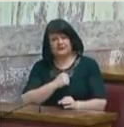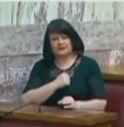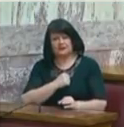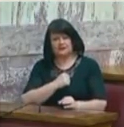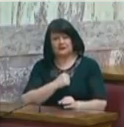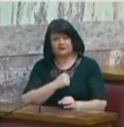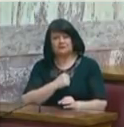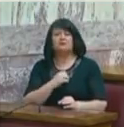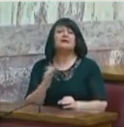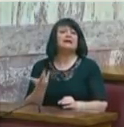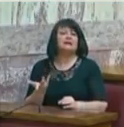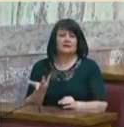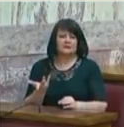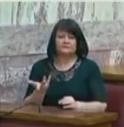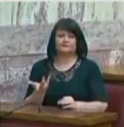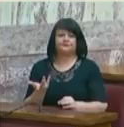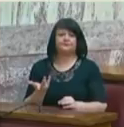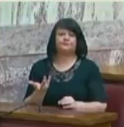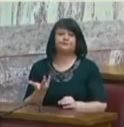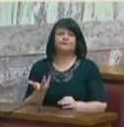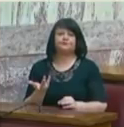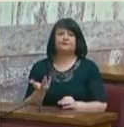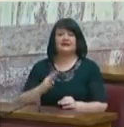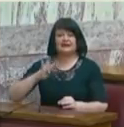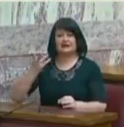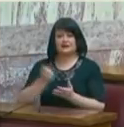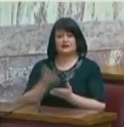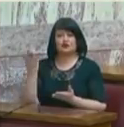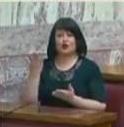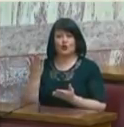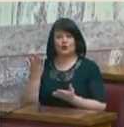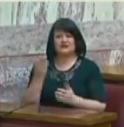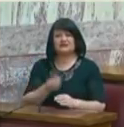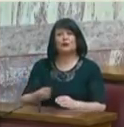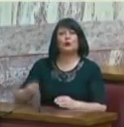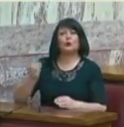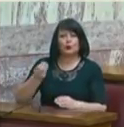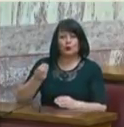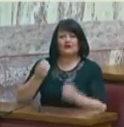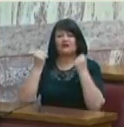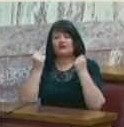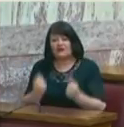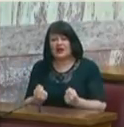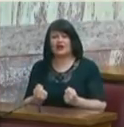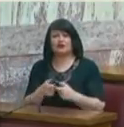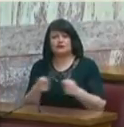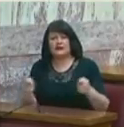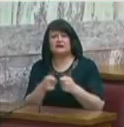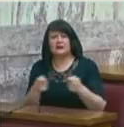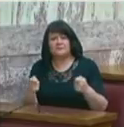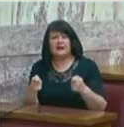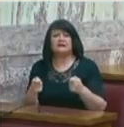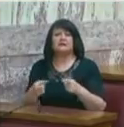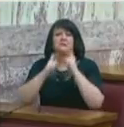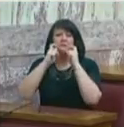ότι αυτή η τέταρτη αξιολόγηση θα φέρει επιπλέον δημοσιονομική επιβάρυνση, θα μας